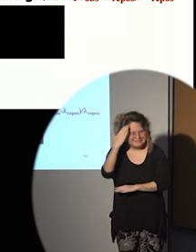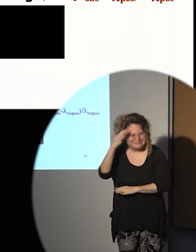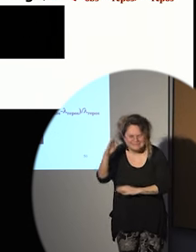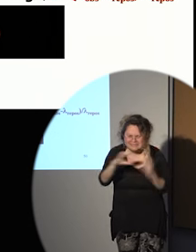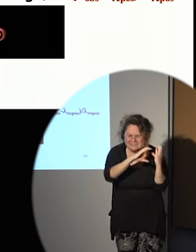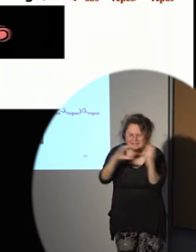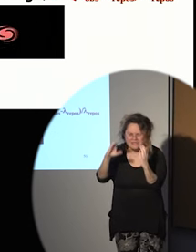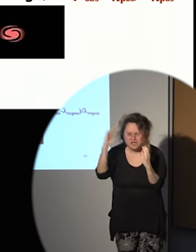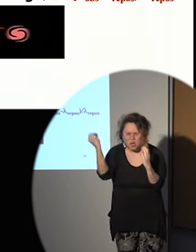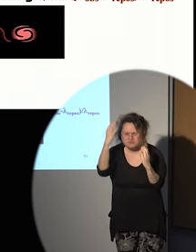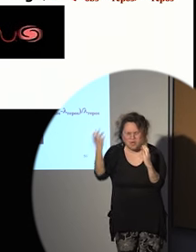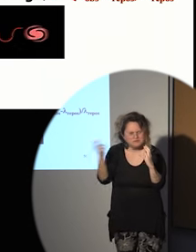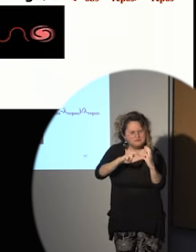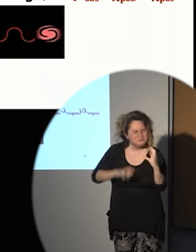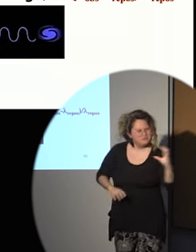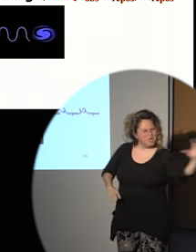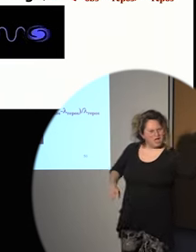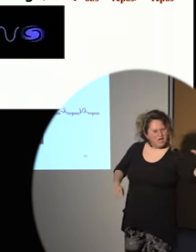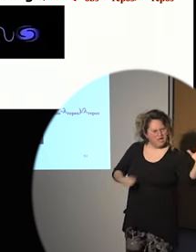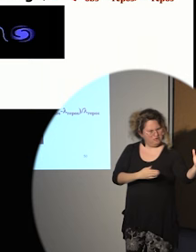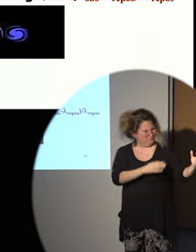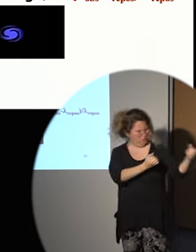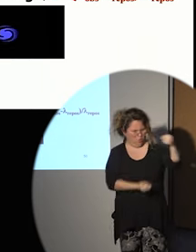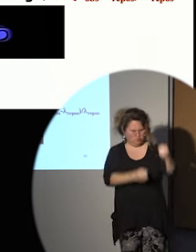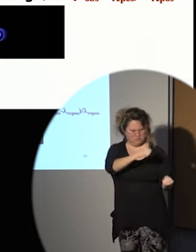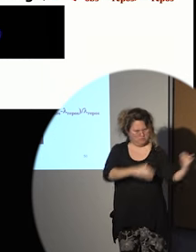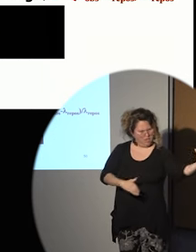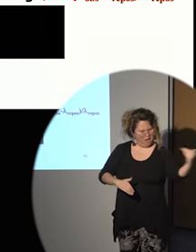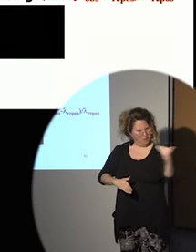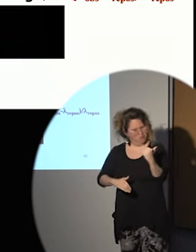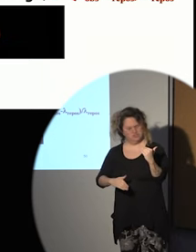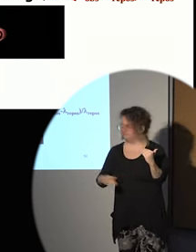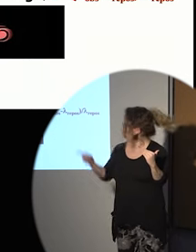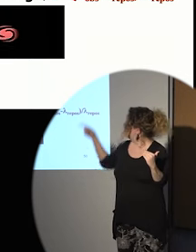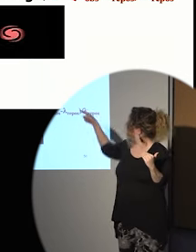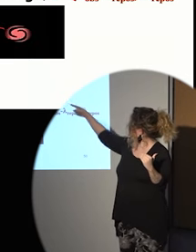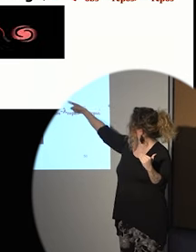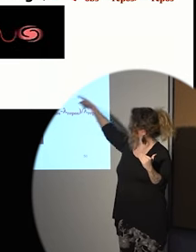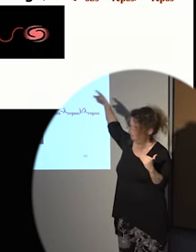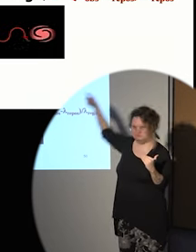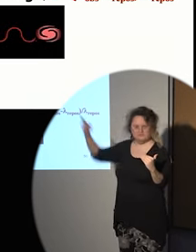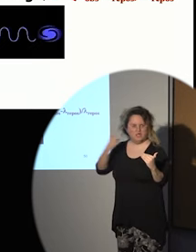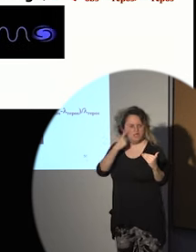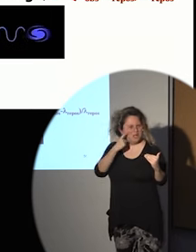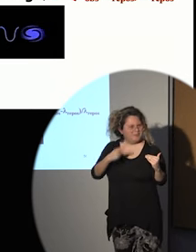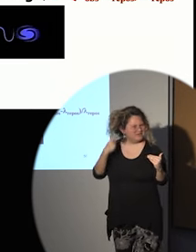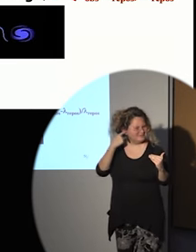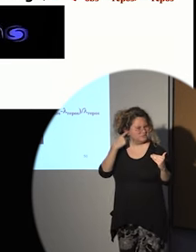ambulance s'approche, le son devient de plus en plus